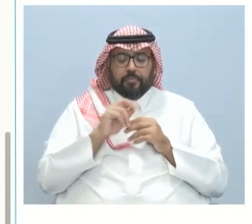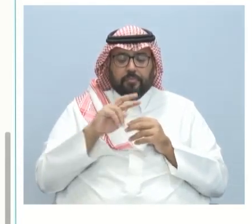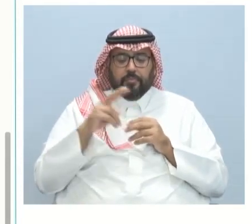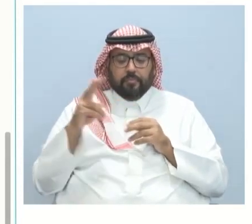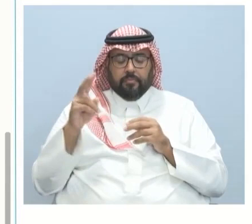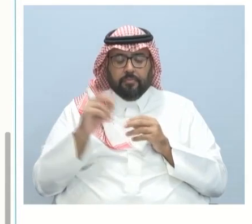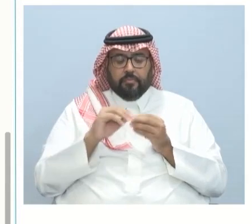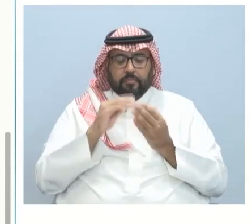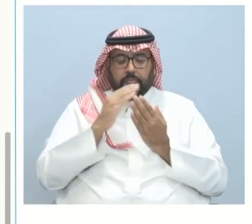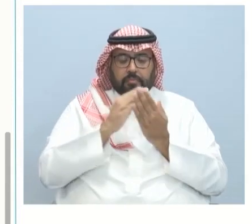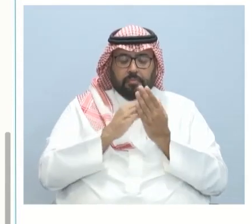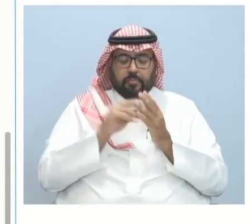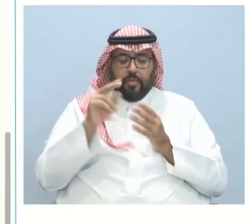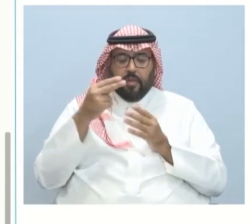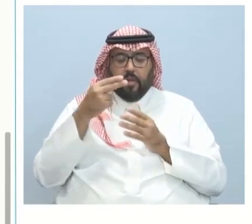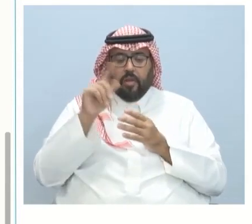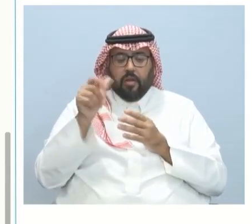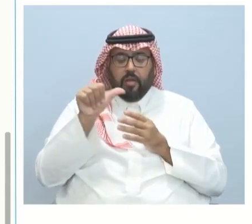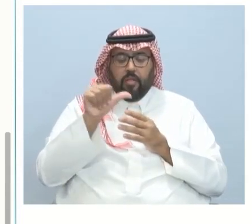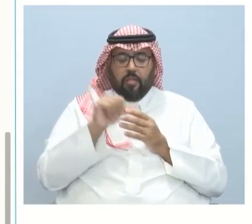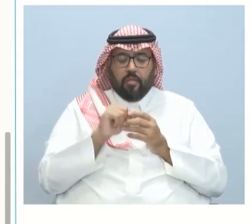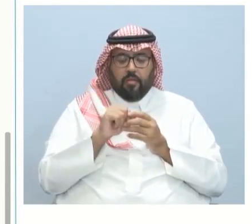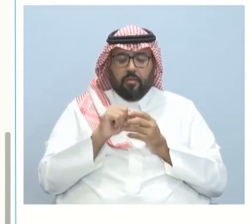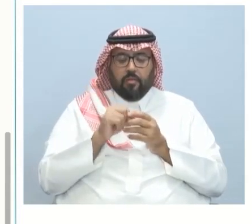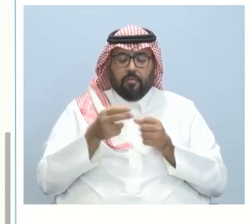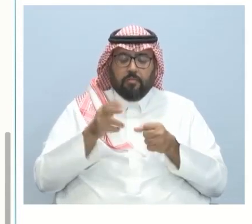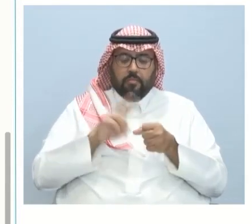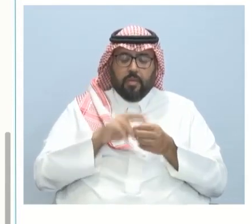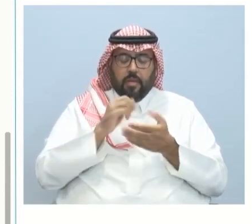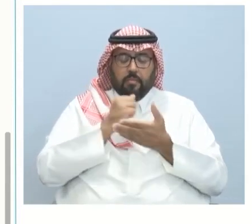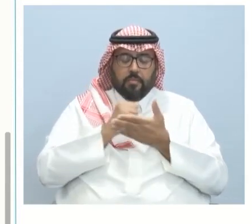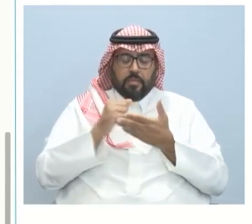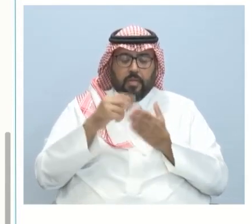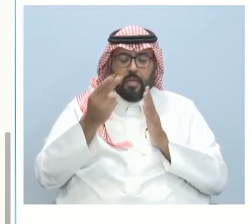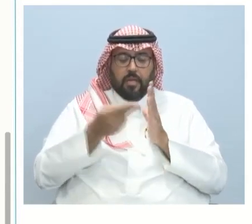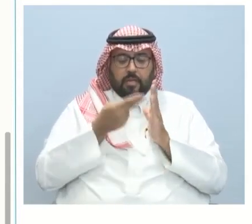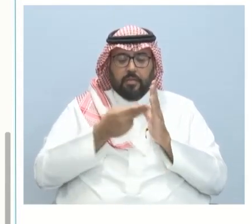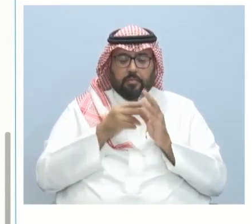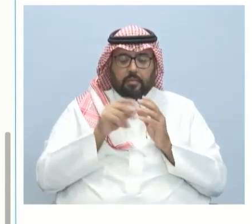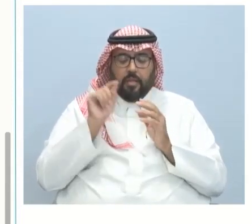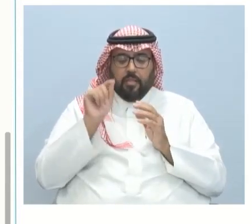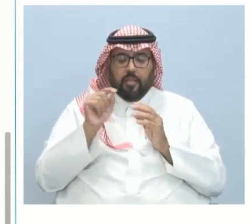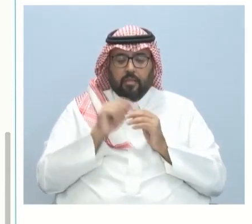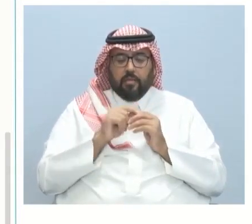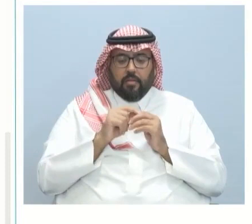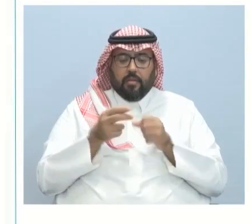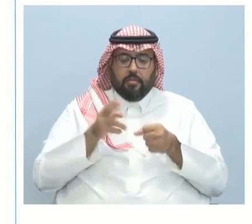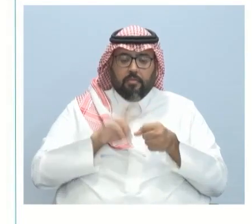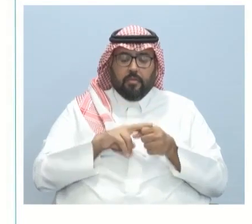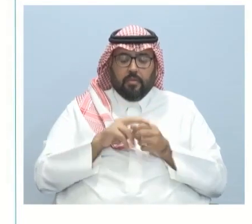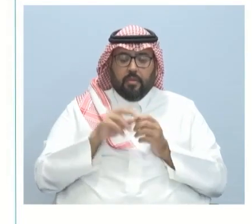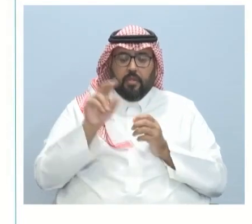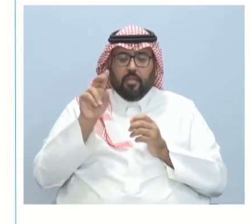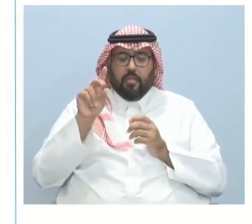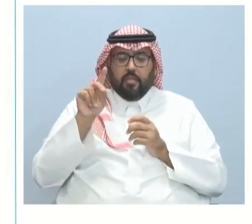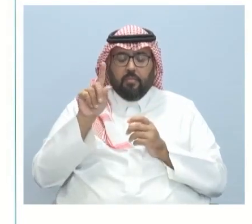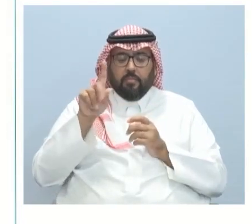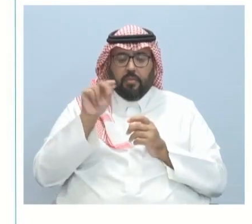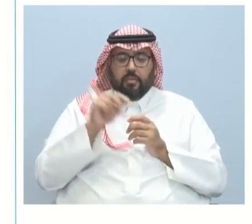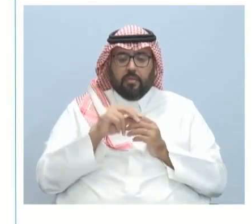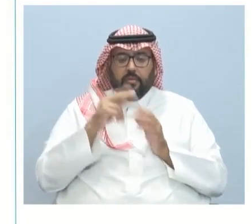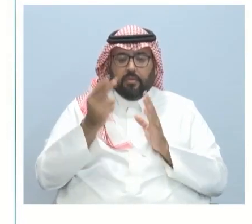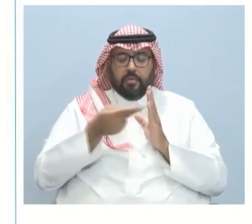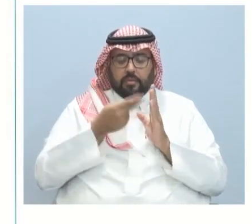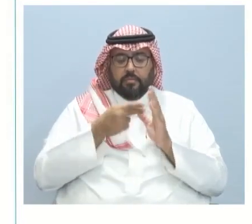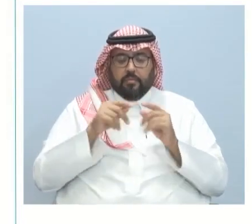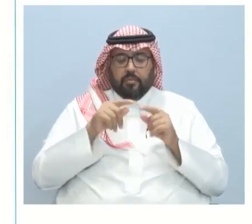تغيير اعدادات العرض وتستطيع اعاده او مسح الرسم من خلال الضغط على اعاده ضبط رسم